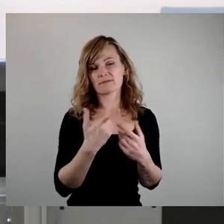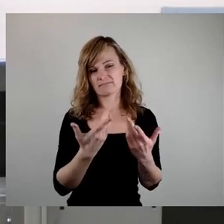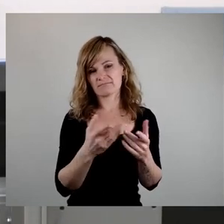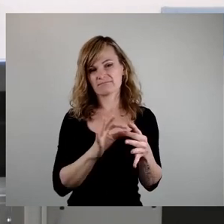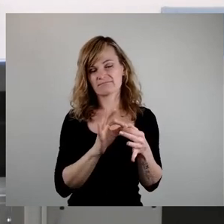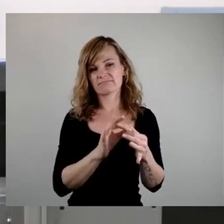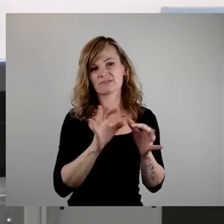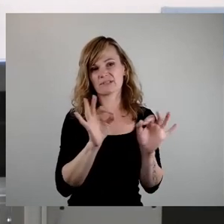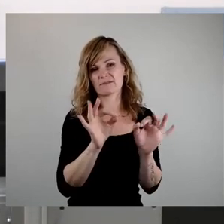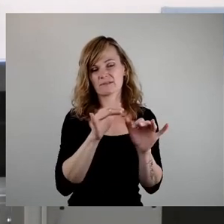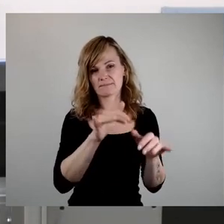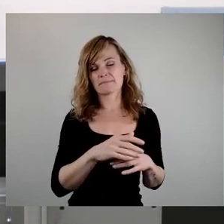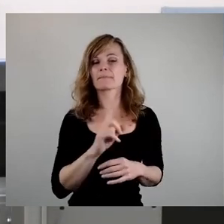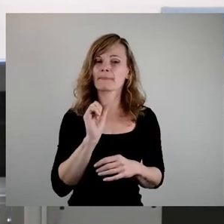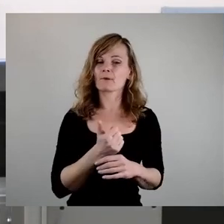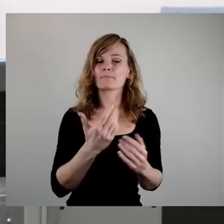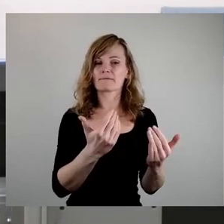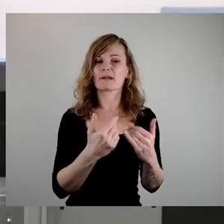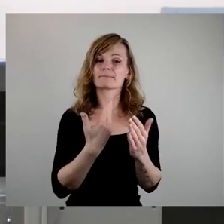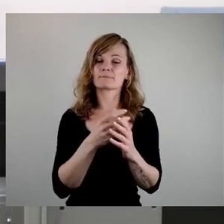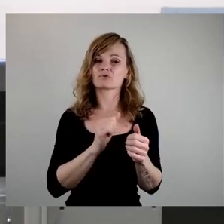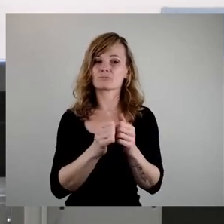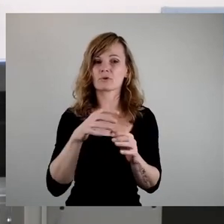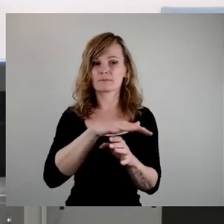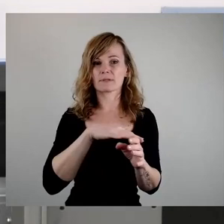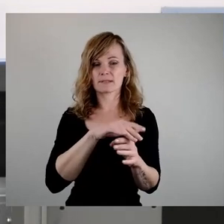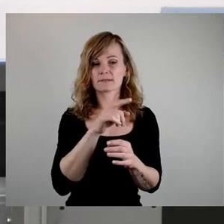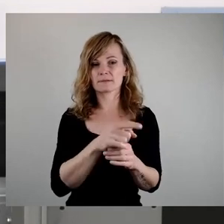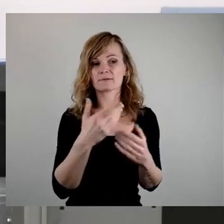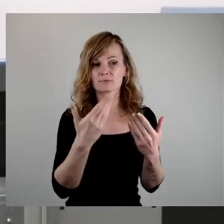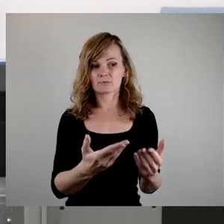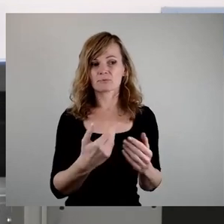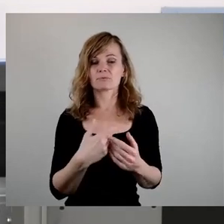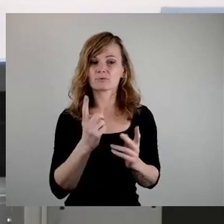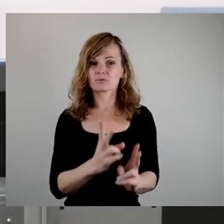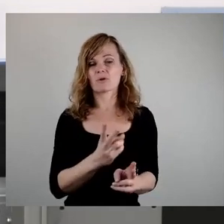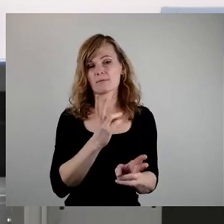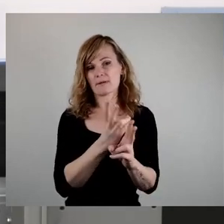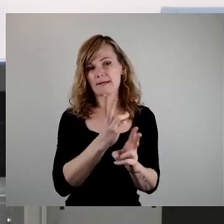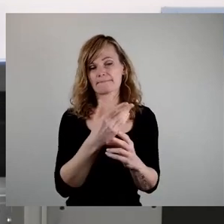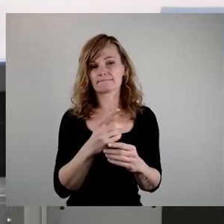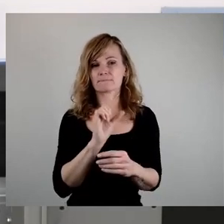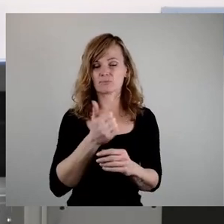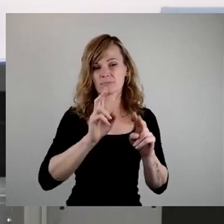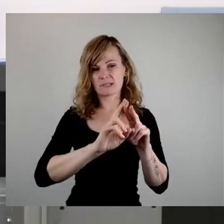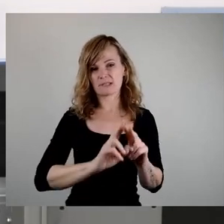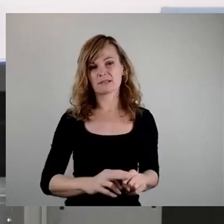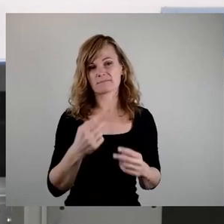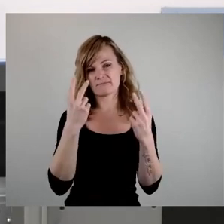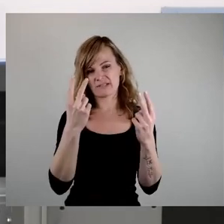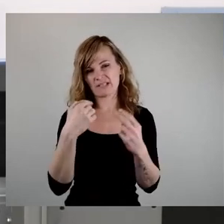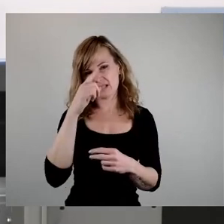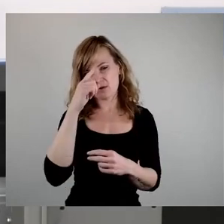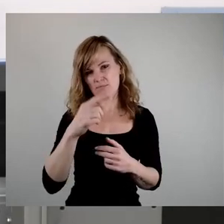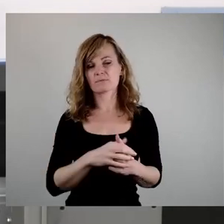hier nochmal auch an der Stelle werben dann, dass dieser Sportplatz so in der Ausrichtung, wie er jetzt auch ist, erhalten bleibt, gerne auch nochmal saniert, das wäre auch, glaube ich, wichtig und dass dann